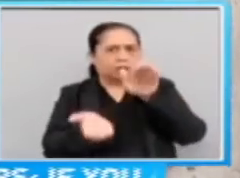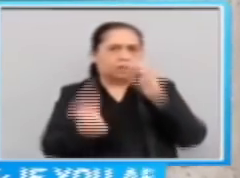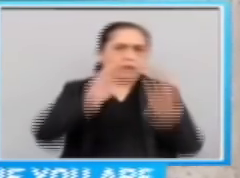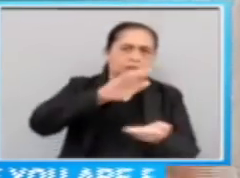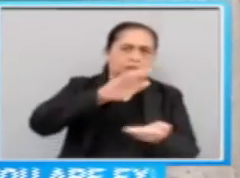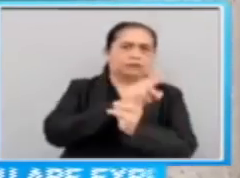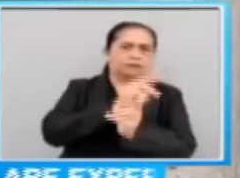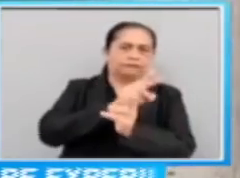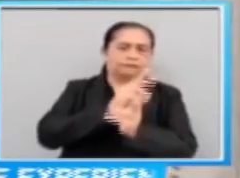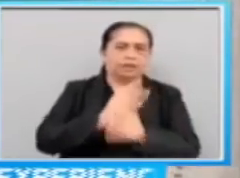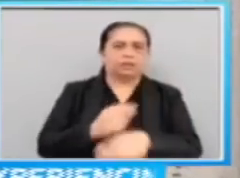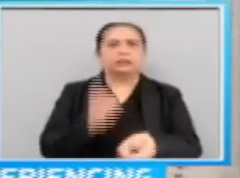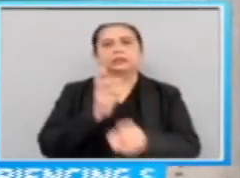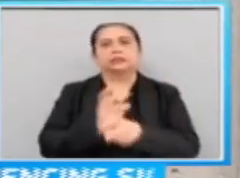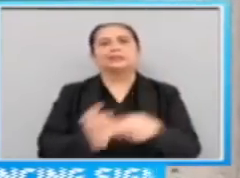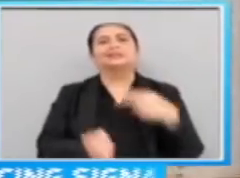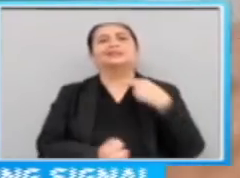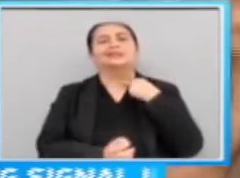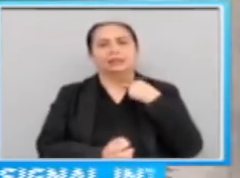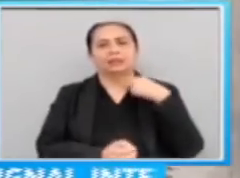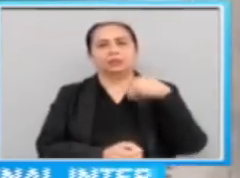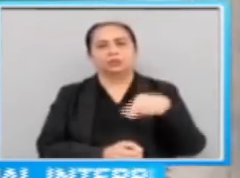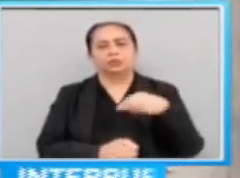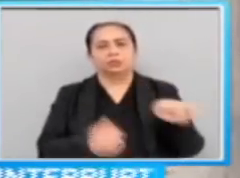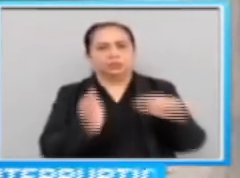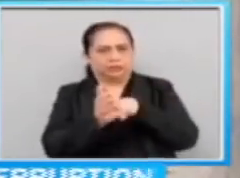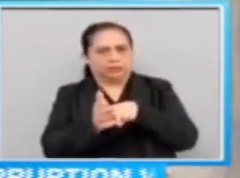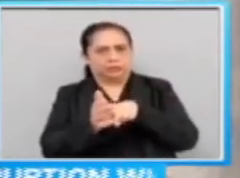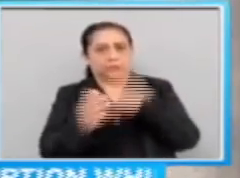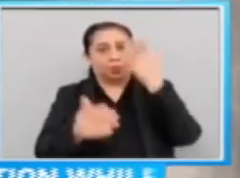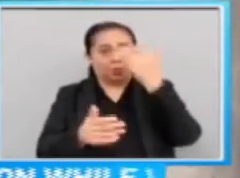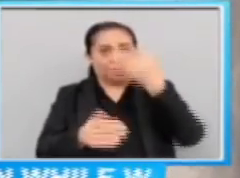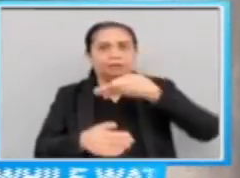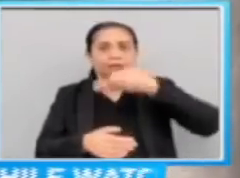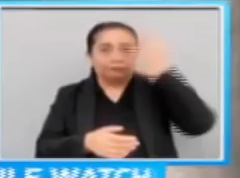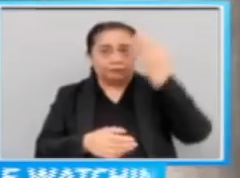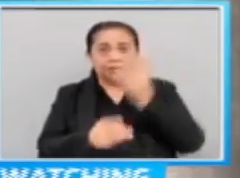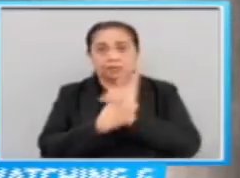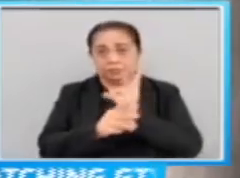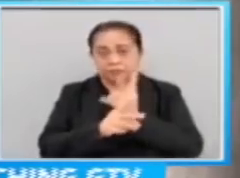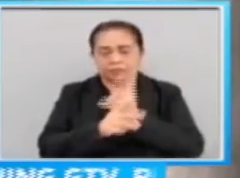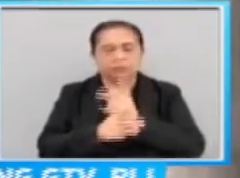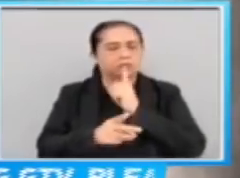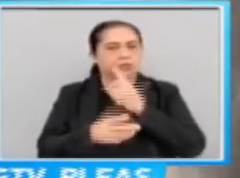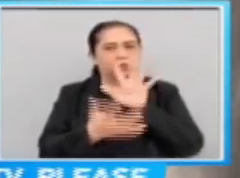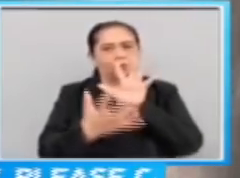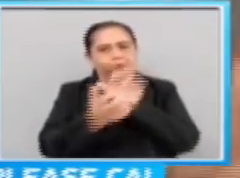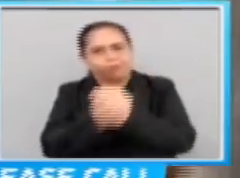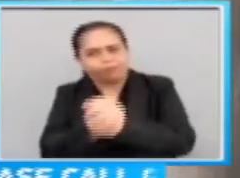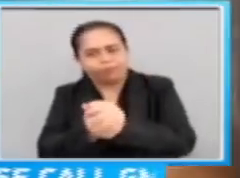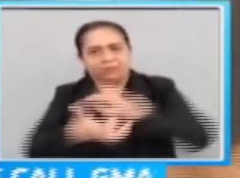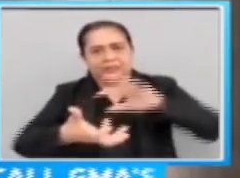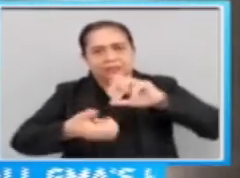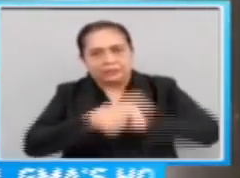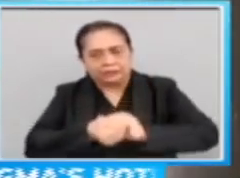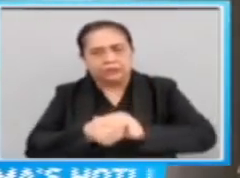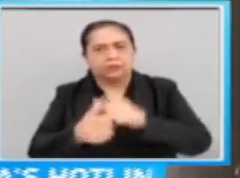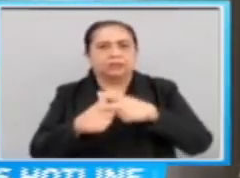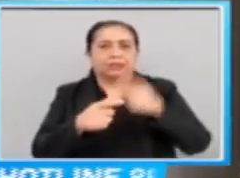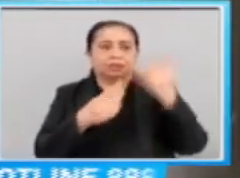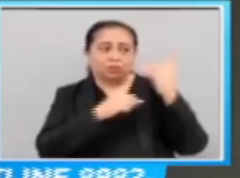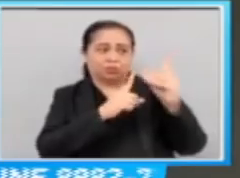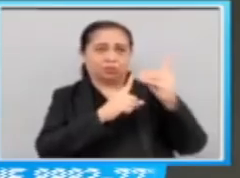mahirap lang naipit yung mga pasahero kasi yung harapan ng van, talagang napipi, na-deform talaga siya. Tapos yung pintuan,